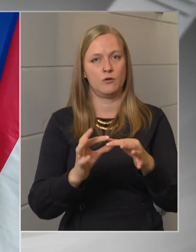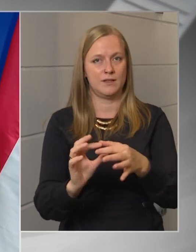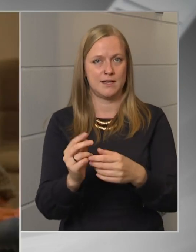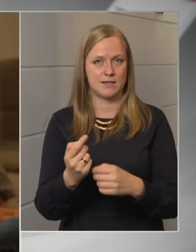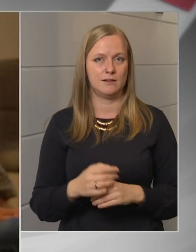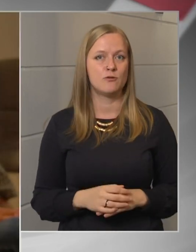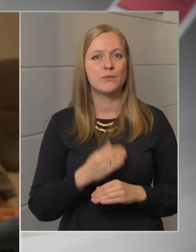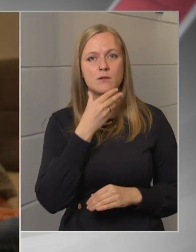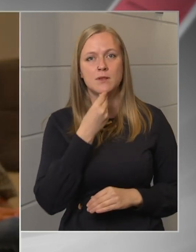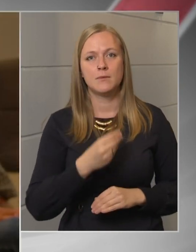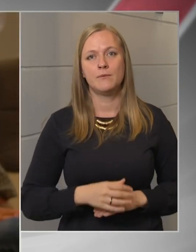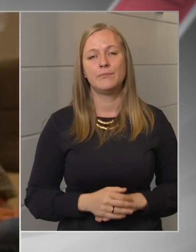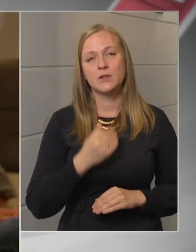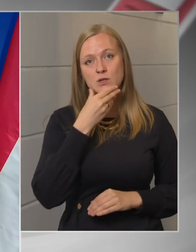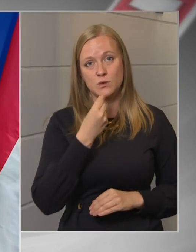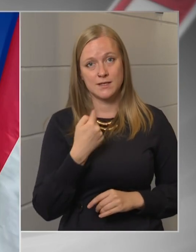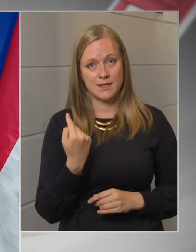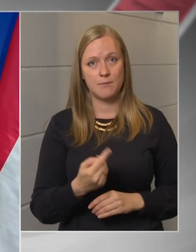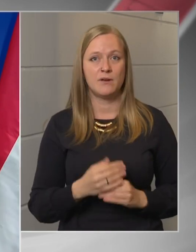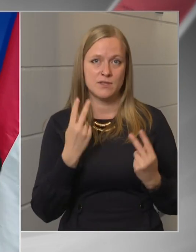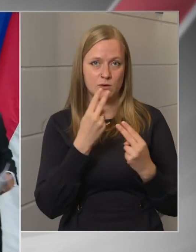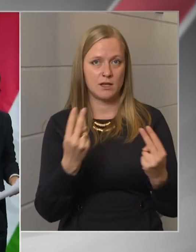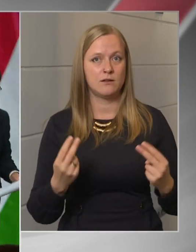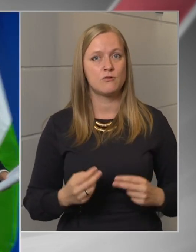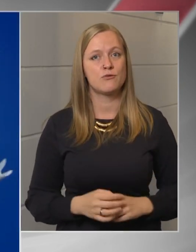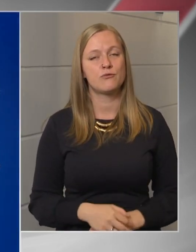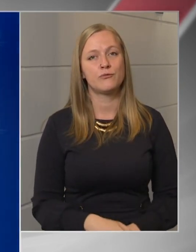Köszönöm szépen. Köszönjük szépen, viszont lehetősak.